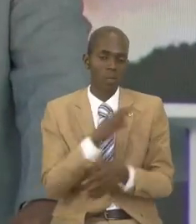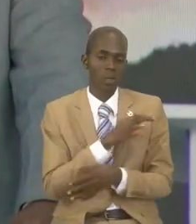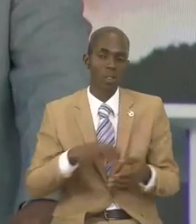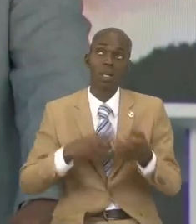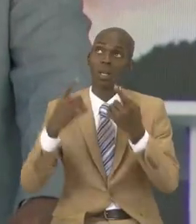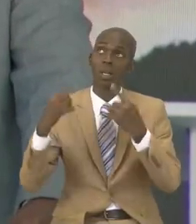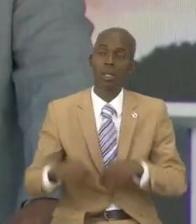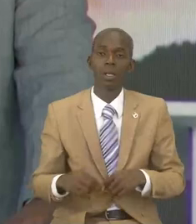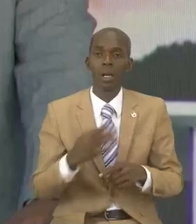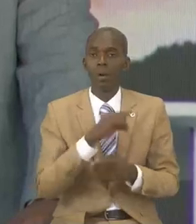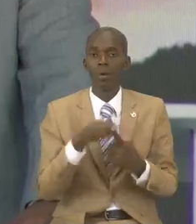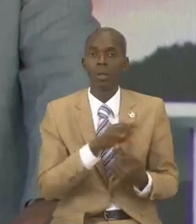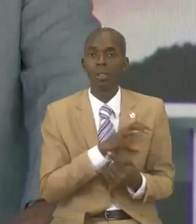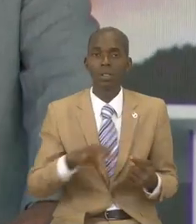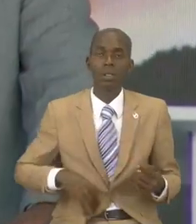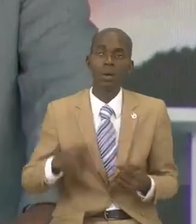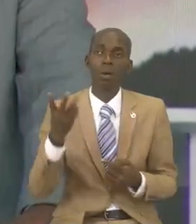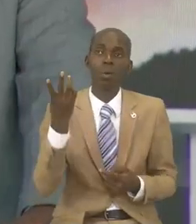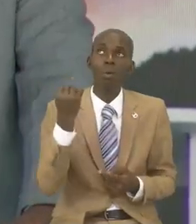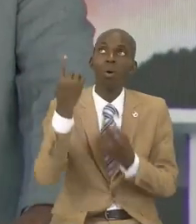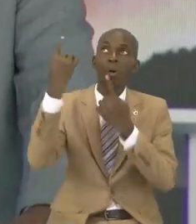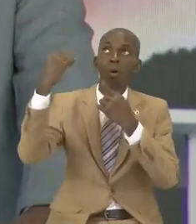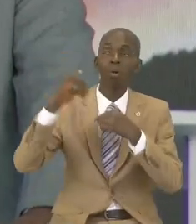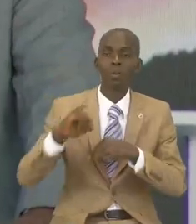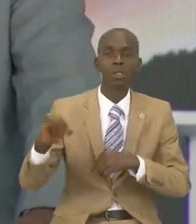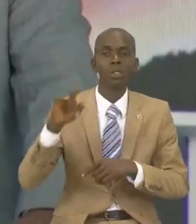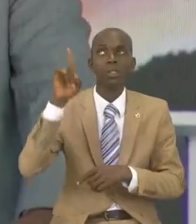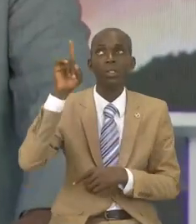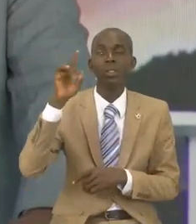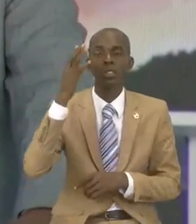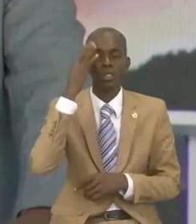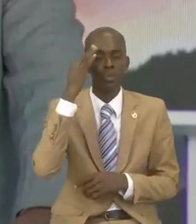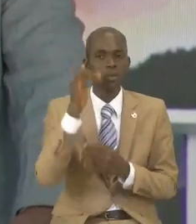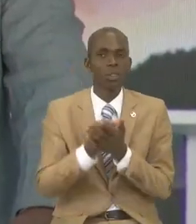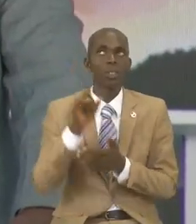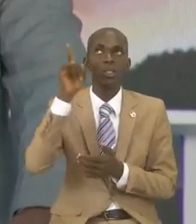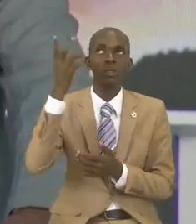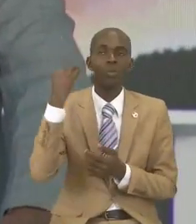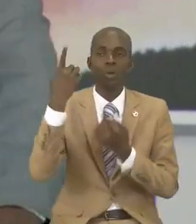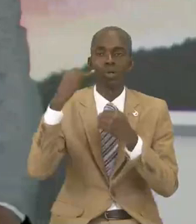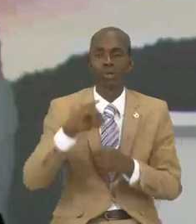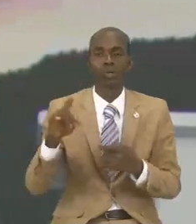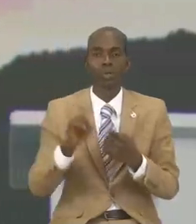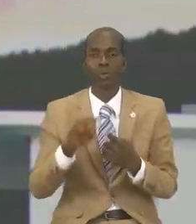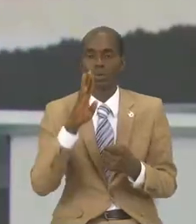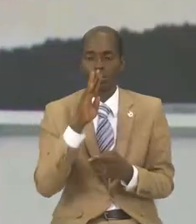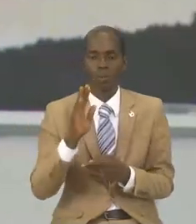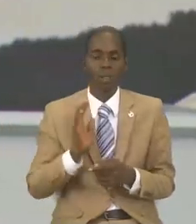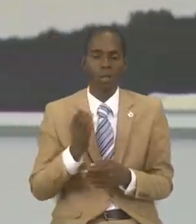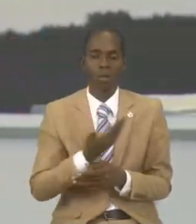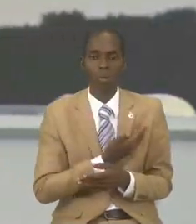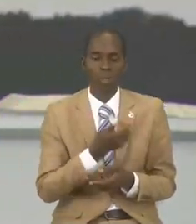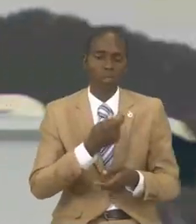Et cela a été prophétisé des milliers d'années avant que Christ ne vienne. Ils savaient qu'il venait être ton substitut, mon substitut,